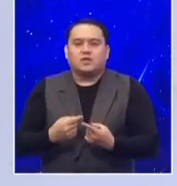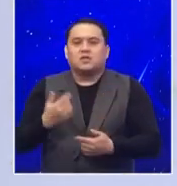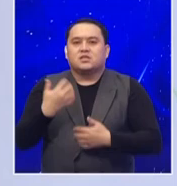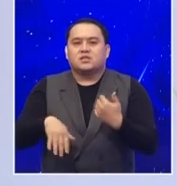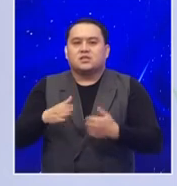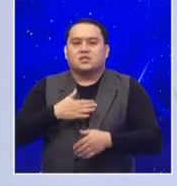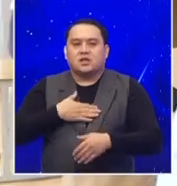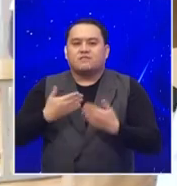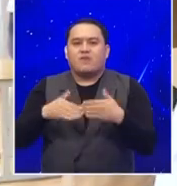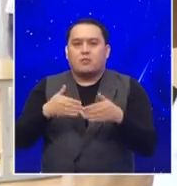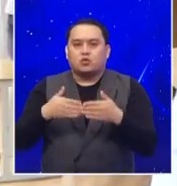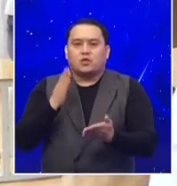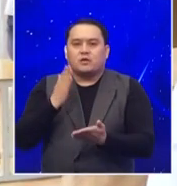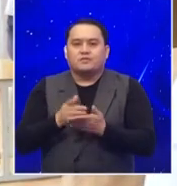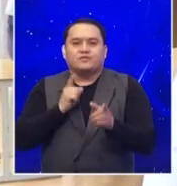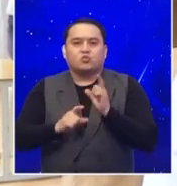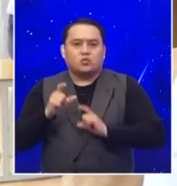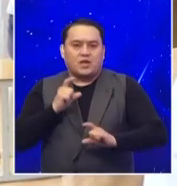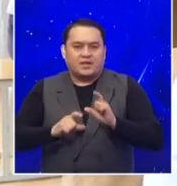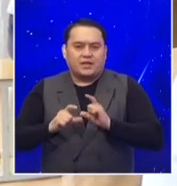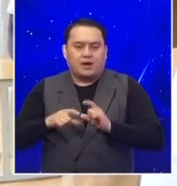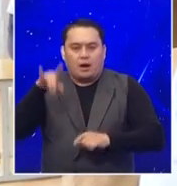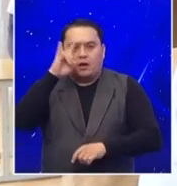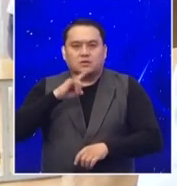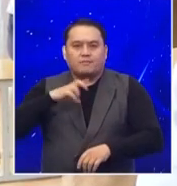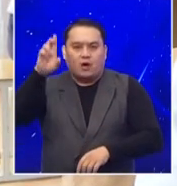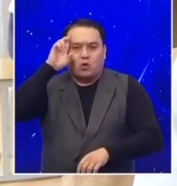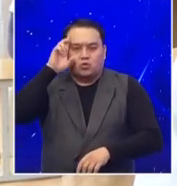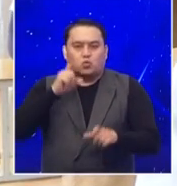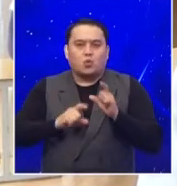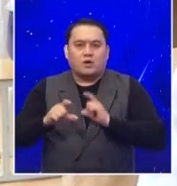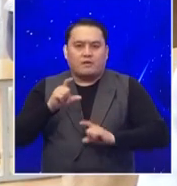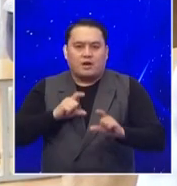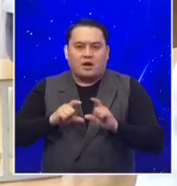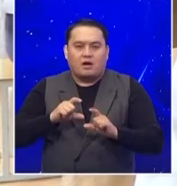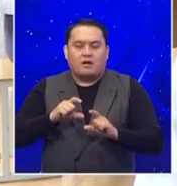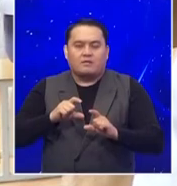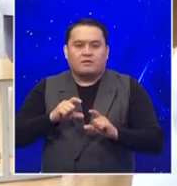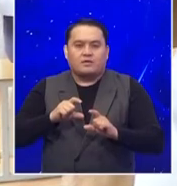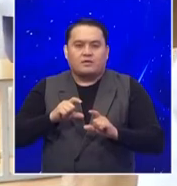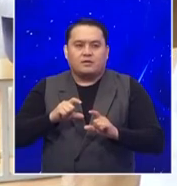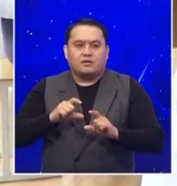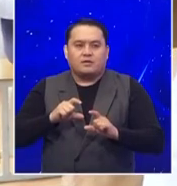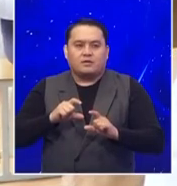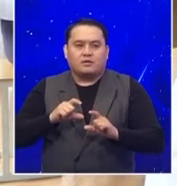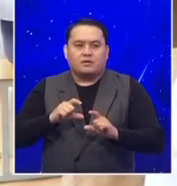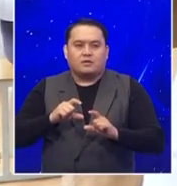наших выпускников есть студенты Казахского государственного университета имени Аль-Фараби,